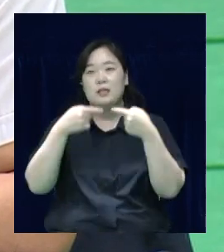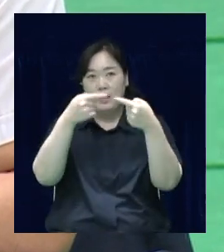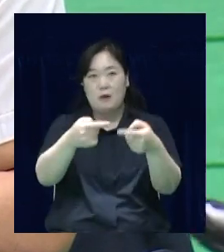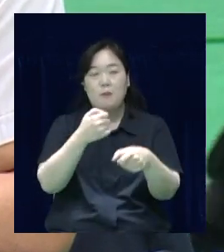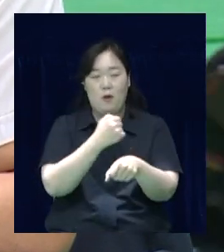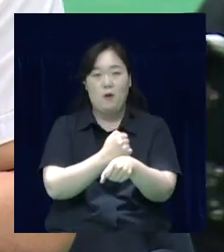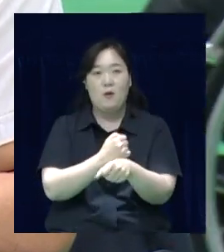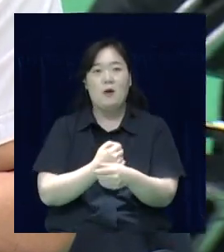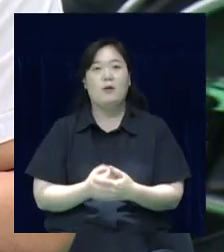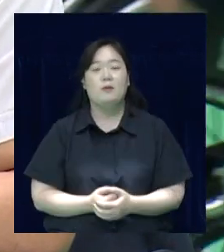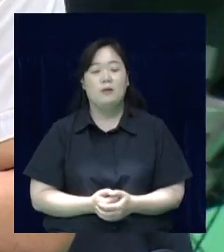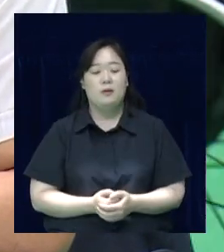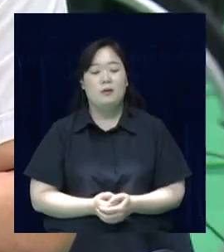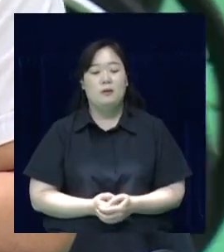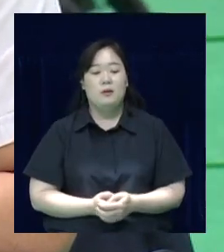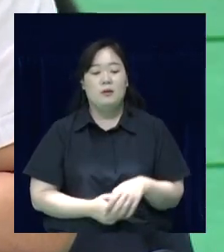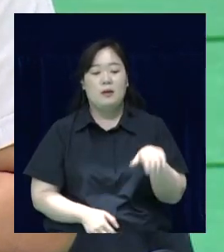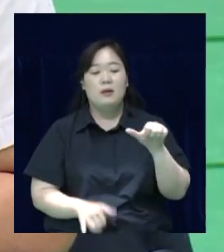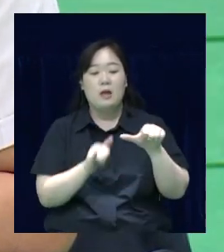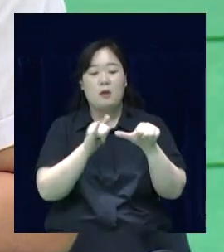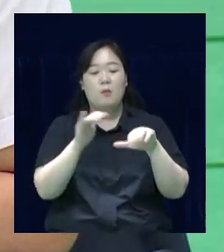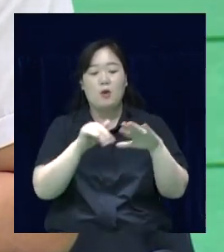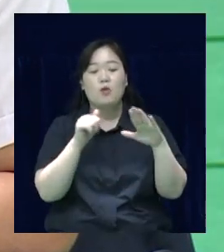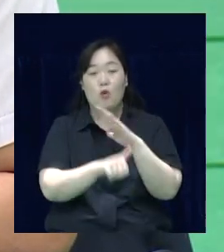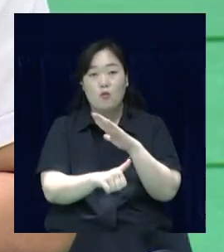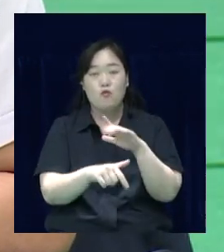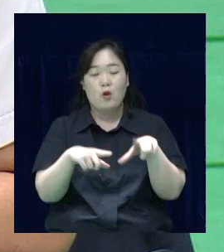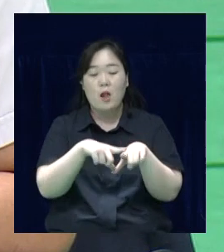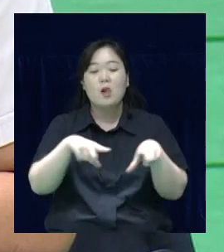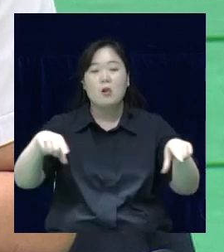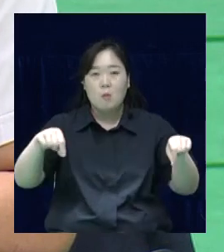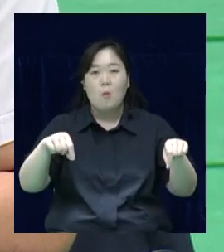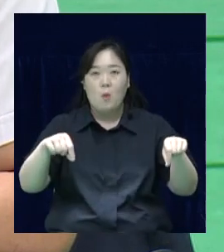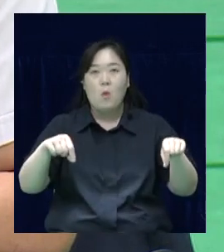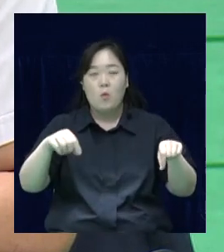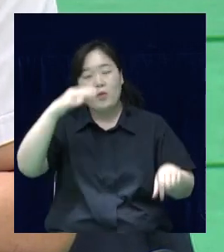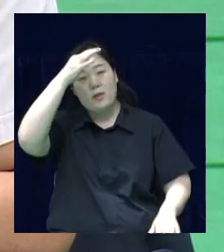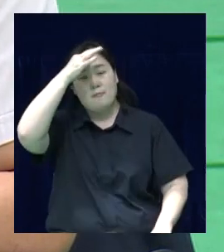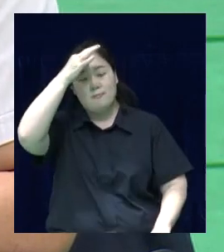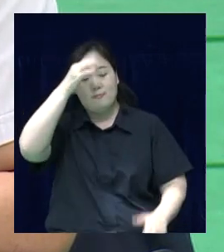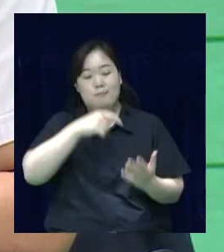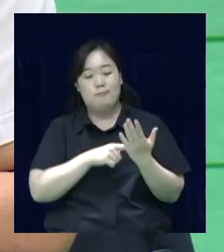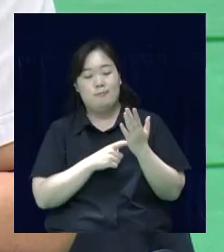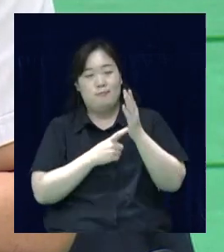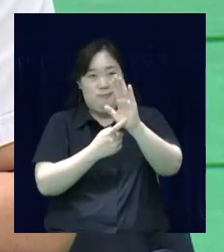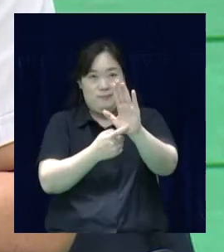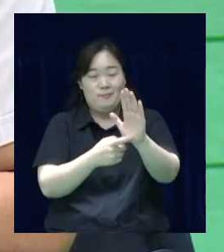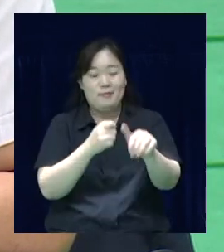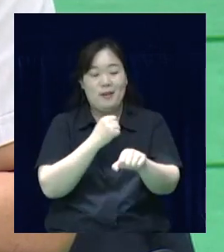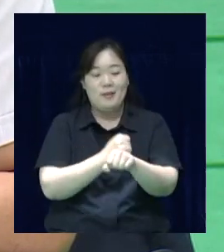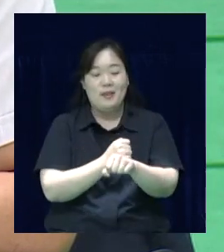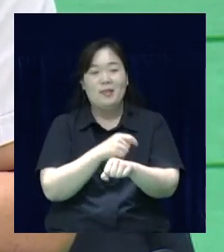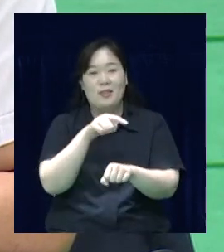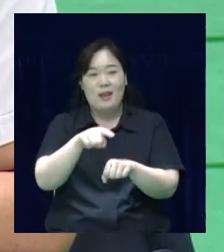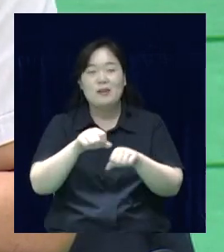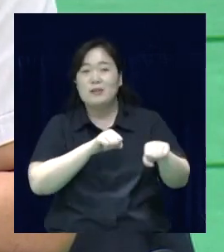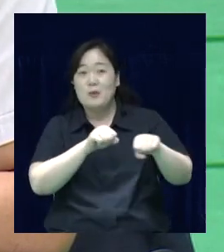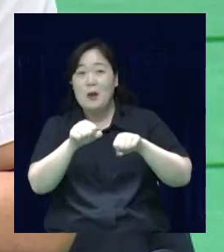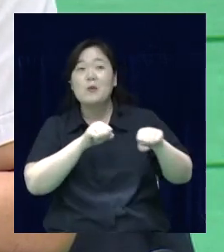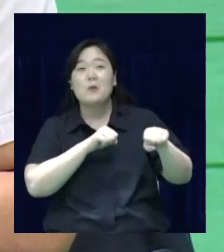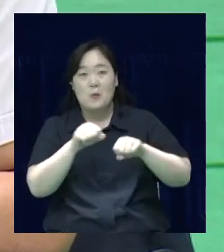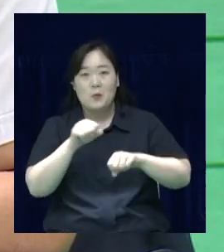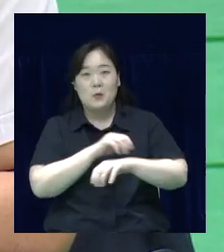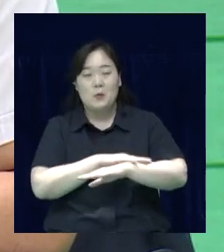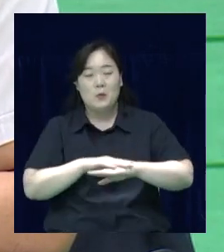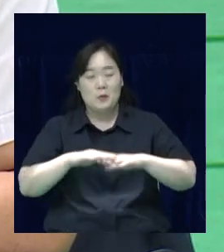5명이 출전하게 되어 있습니다. 그렇습니다. 5명의 선수가 이제 도쿄에서 맹활약을 펼칠 예정인데 그 선수들의 활약도 계속해서 관심 있게